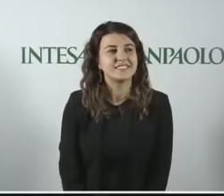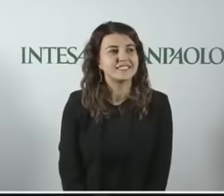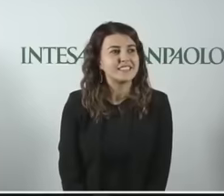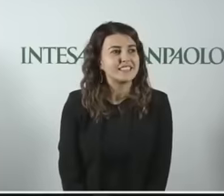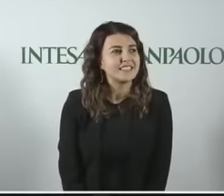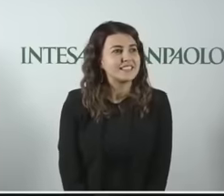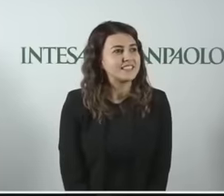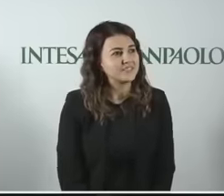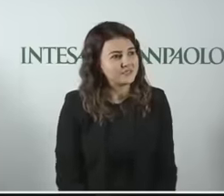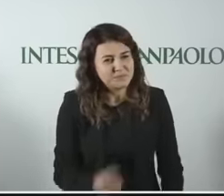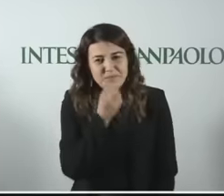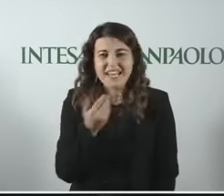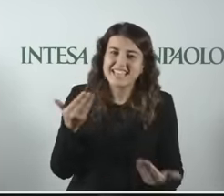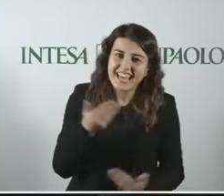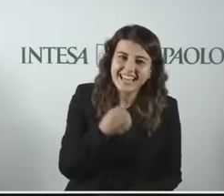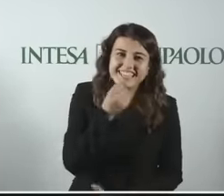Buonasera